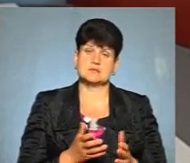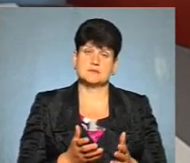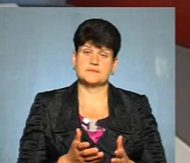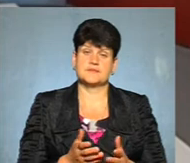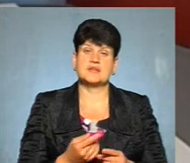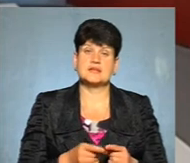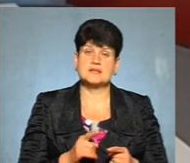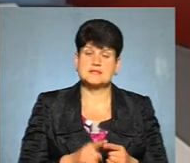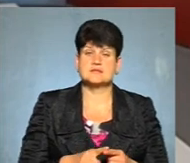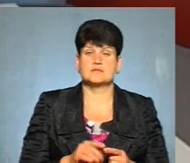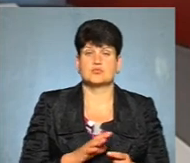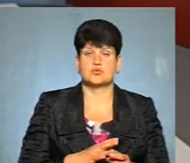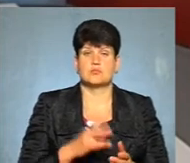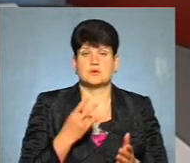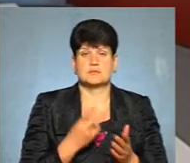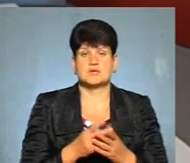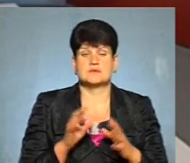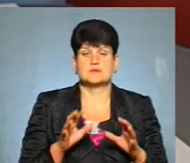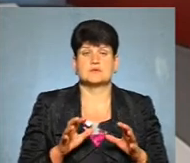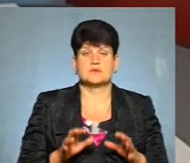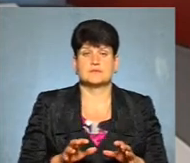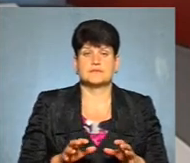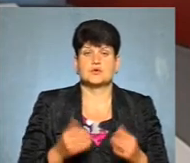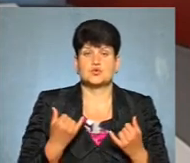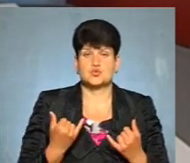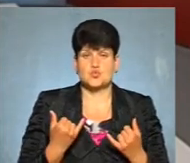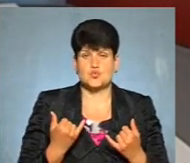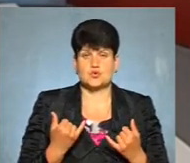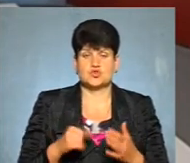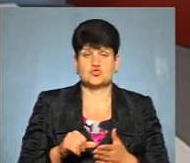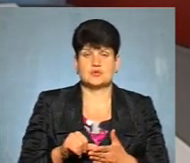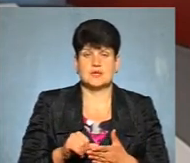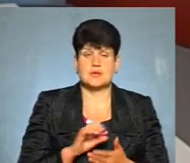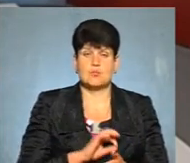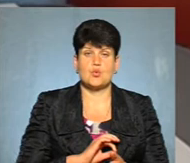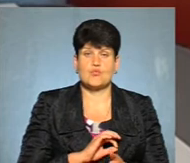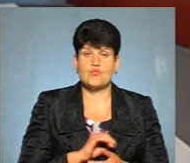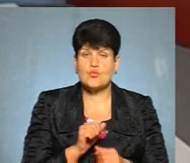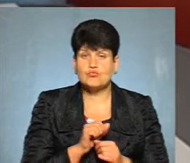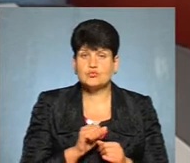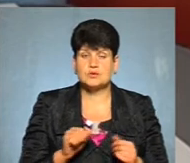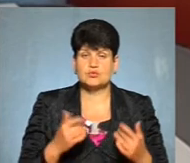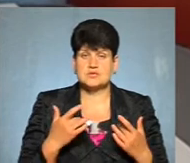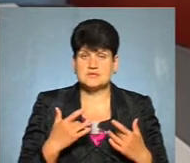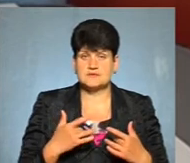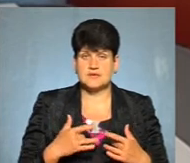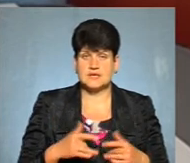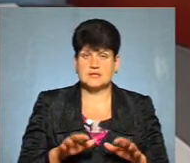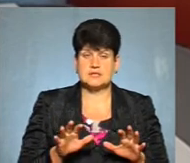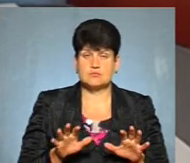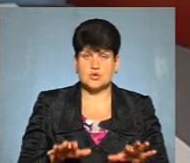такі механізми передбачені діючим законодавством. Сьогодні члена профкому не можна звільнити з займаної